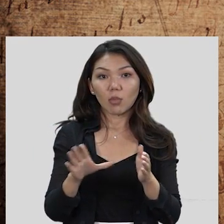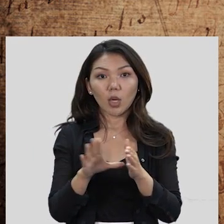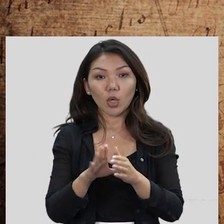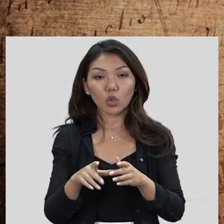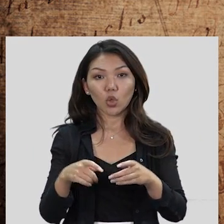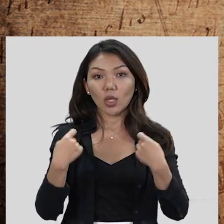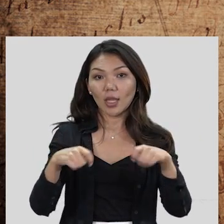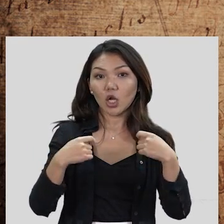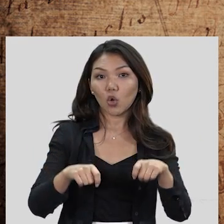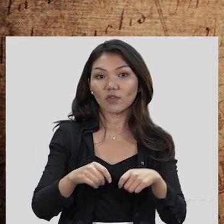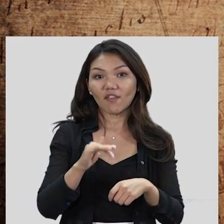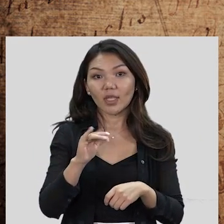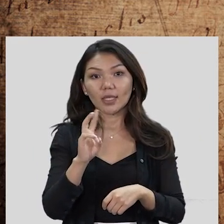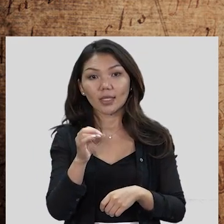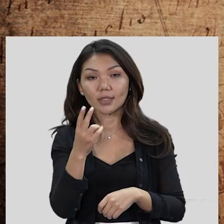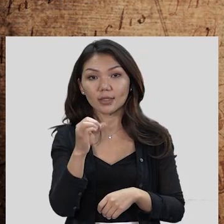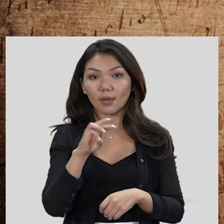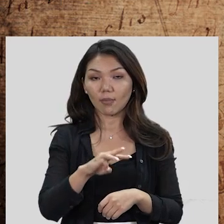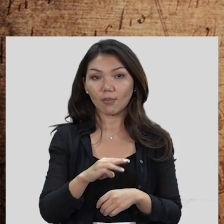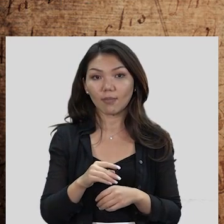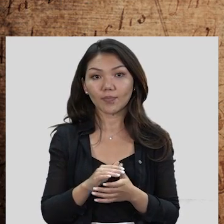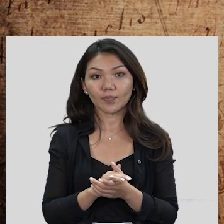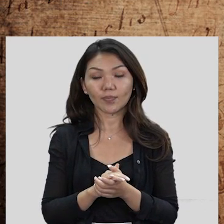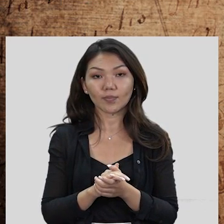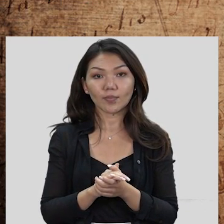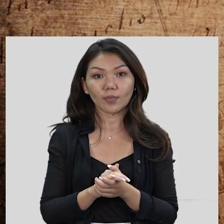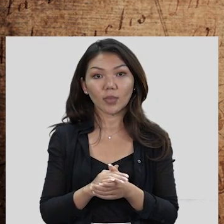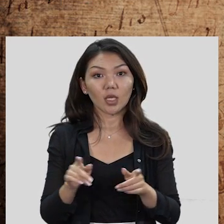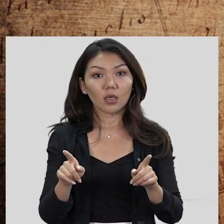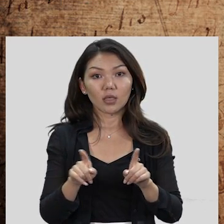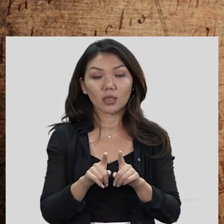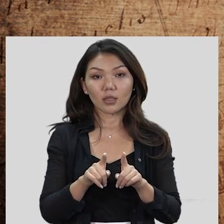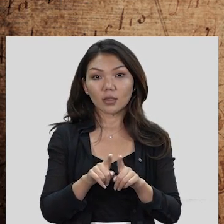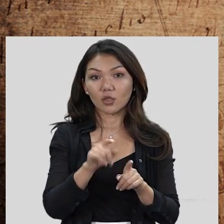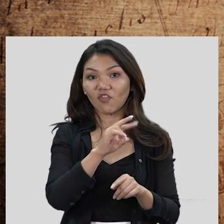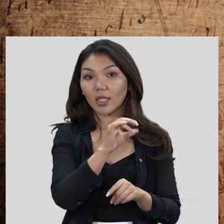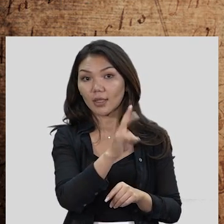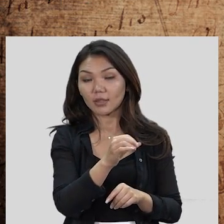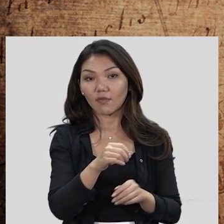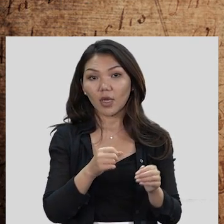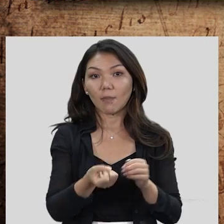от него виду сначала почти все современные включая кириллицу и латиницу